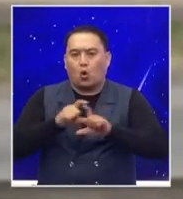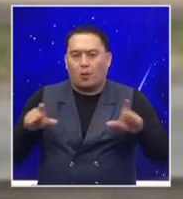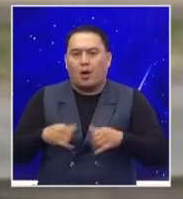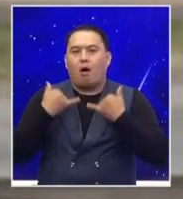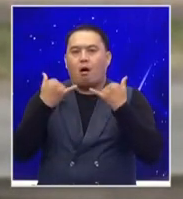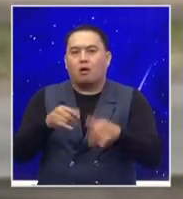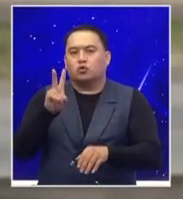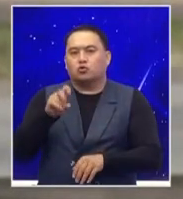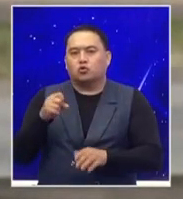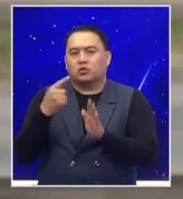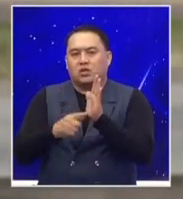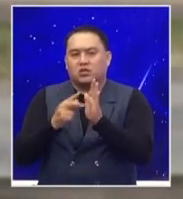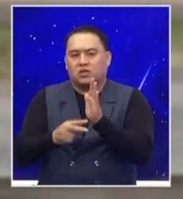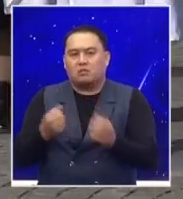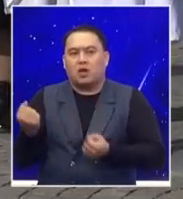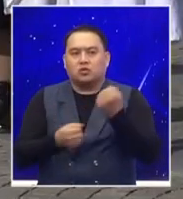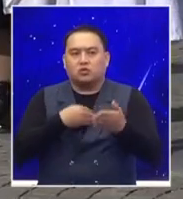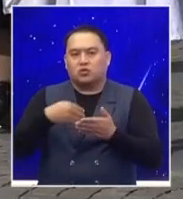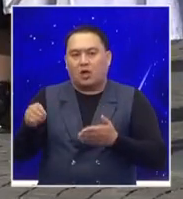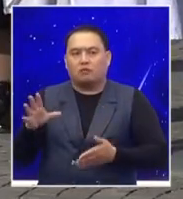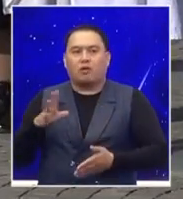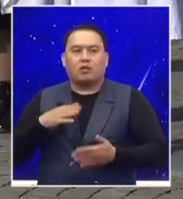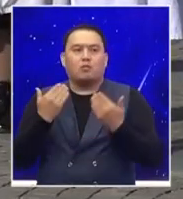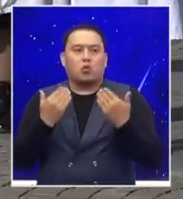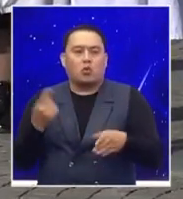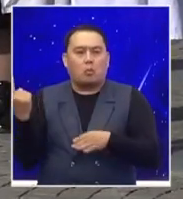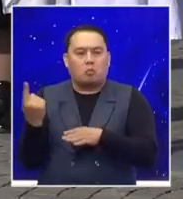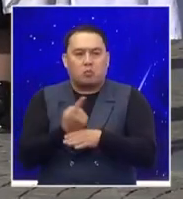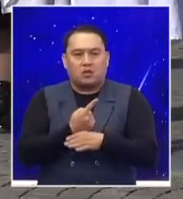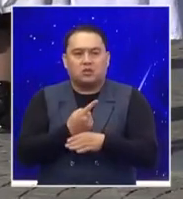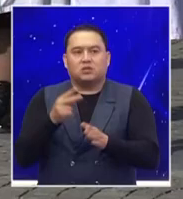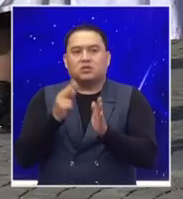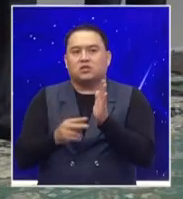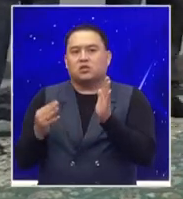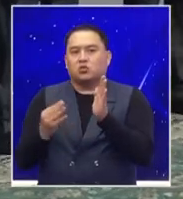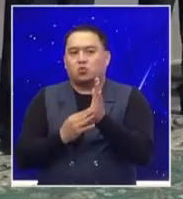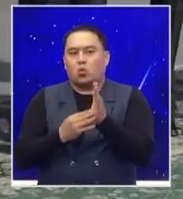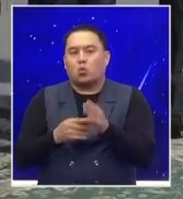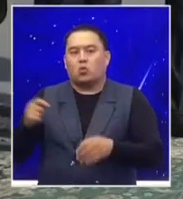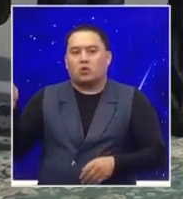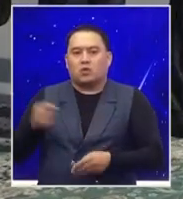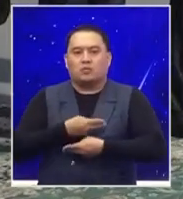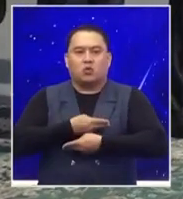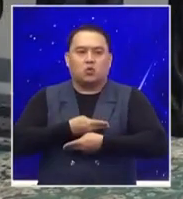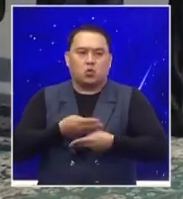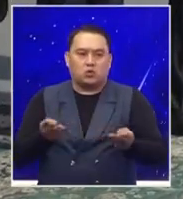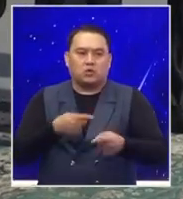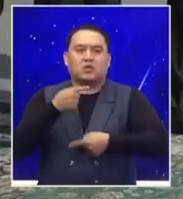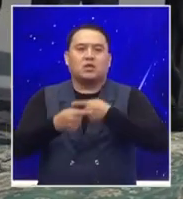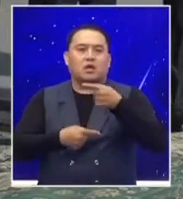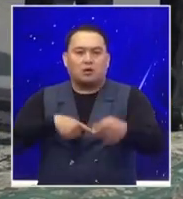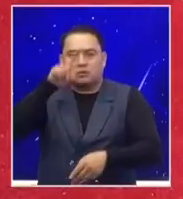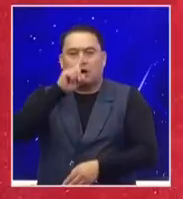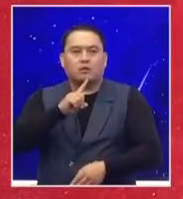арнап 180 жедел жәрдем көлігі сатып алынған. Бүгінге алғашқы легі 89-ы келіп үлестіріліп отыр. Енді келер